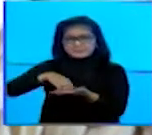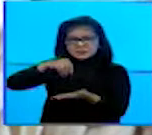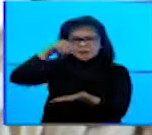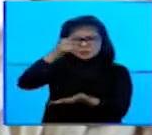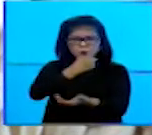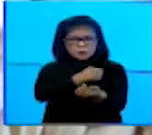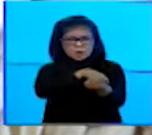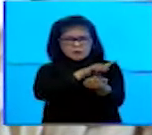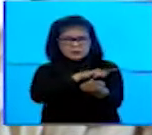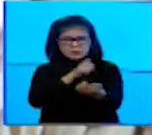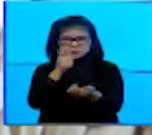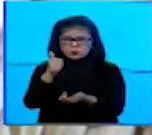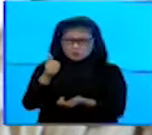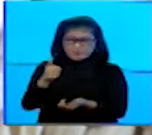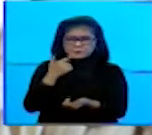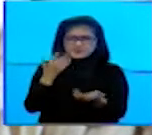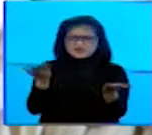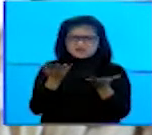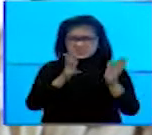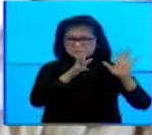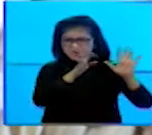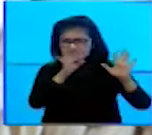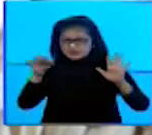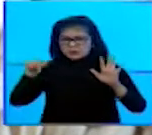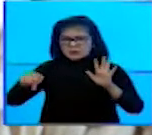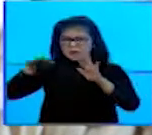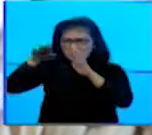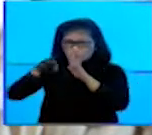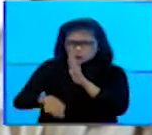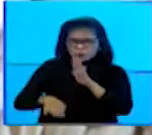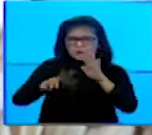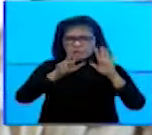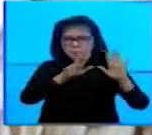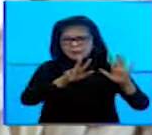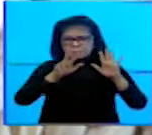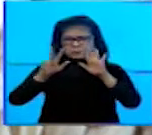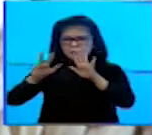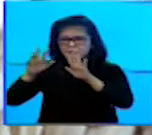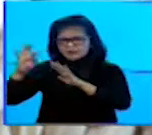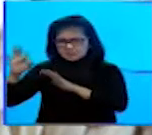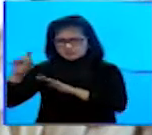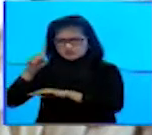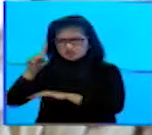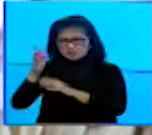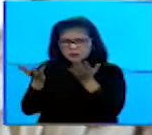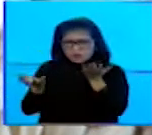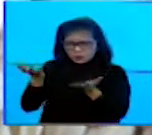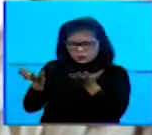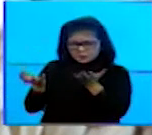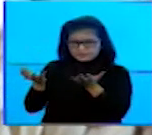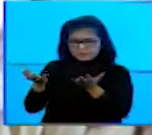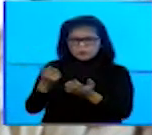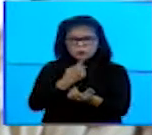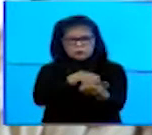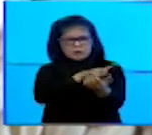yang sebelumnya Rp9.400 turun menjadi Rp8.800 per kilogram. Dan beras kualitas premium yang